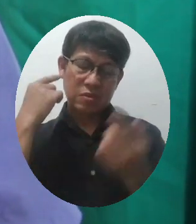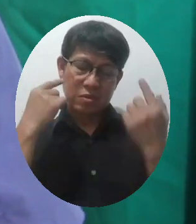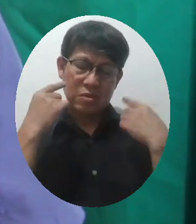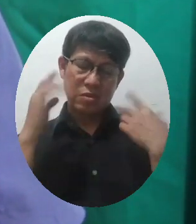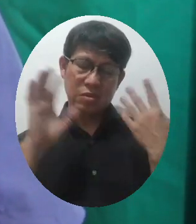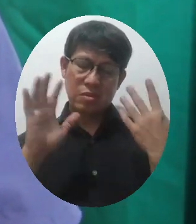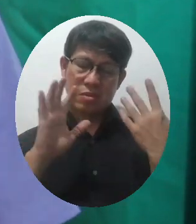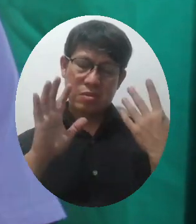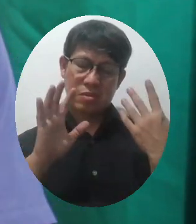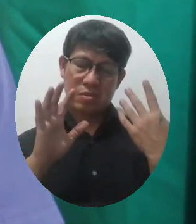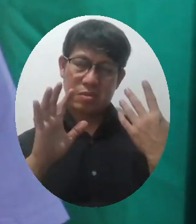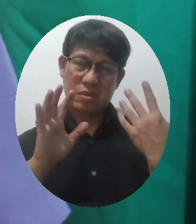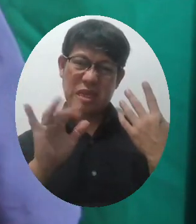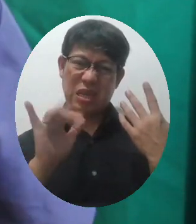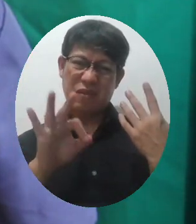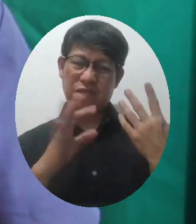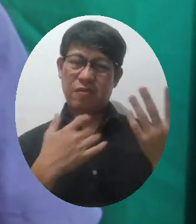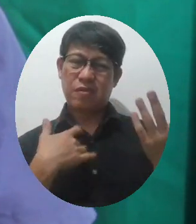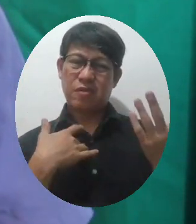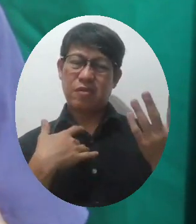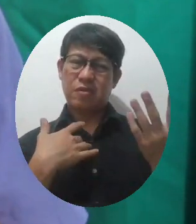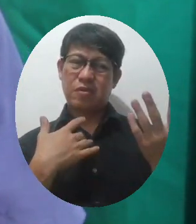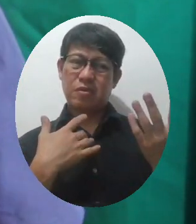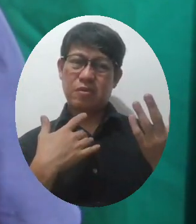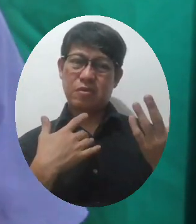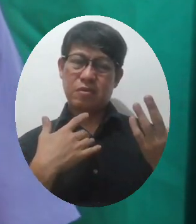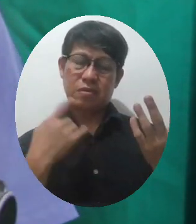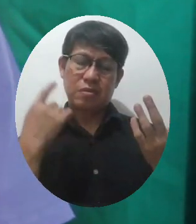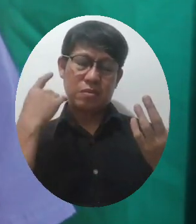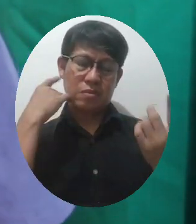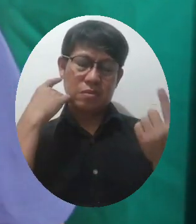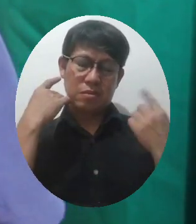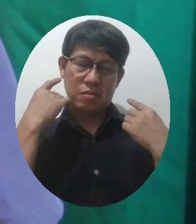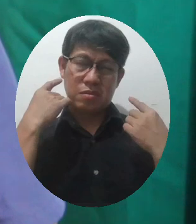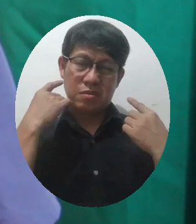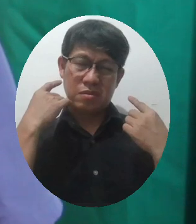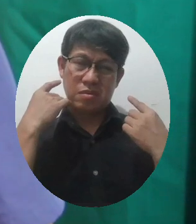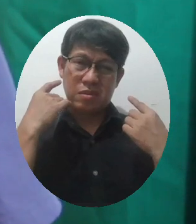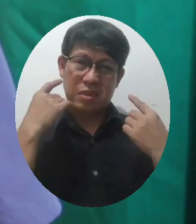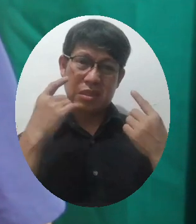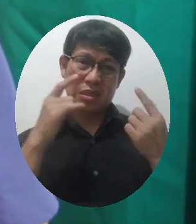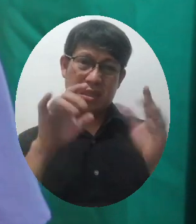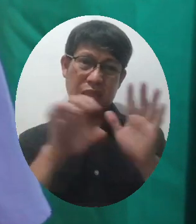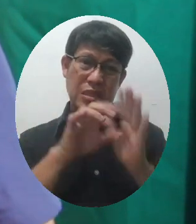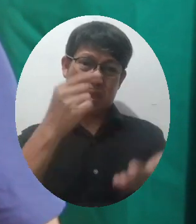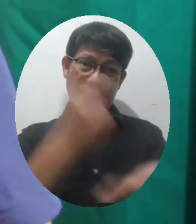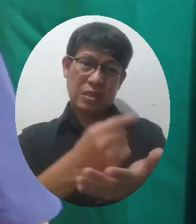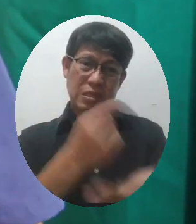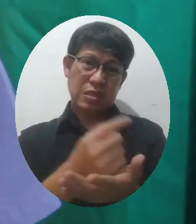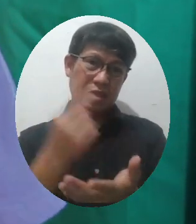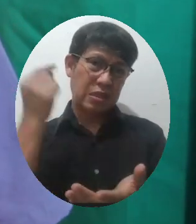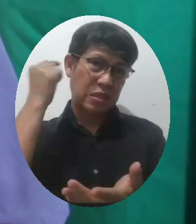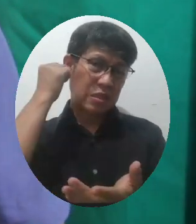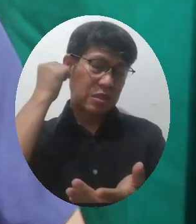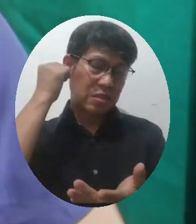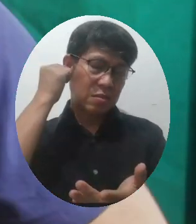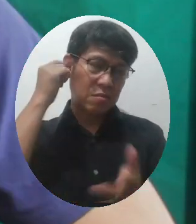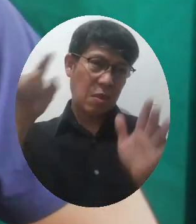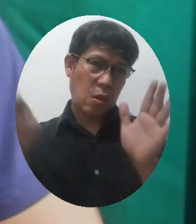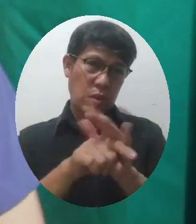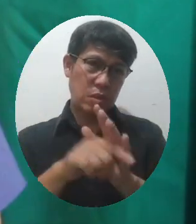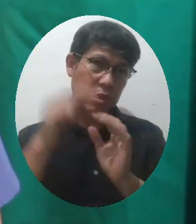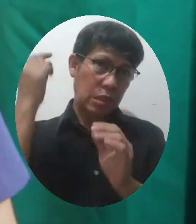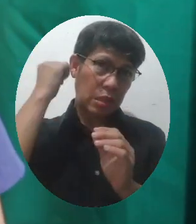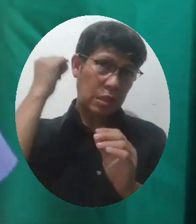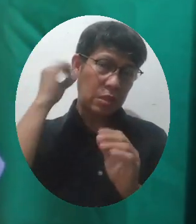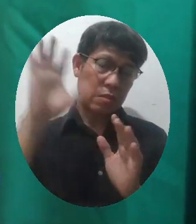po tayo para hindi po tayong mapahamak, no? Kasi kami, kunyari, katulad ng isang pasyente ko na naglagay ng bawang sa tenga, nahirapan pa kami tanggalin yung